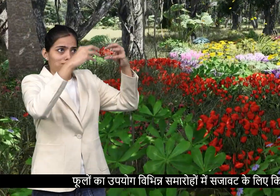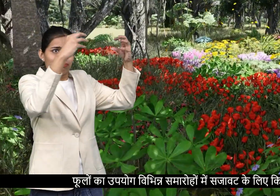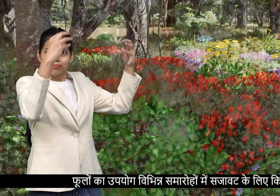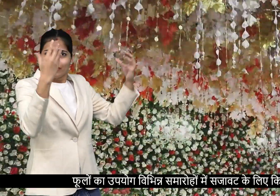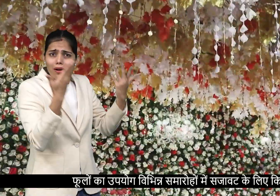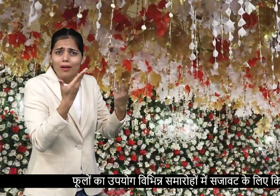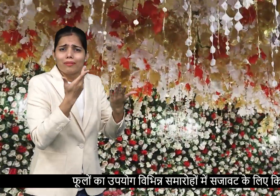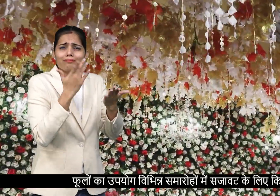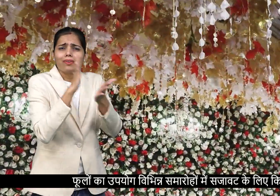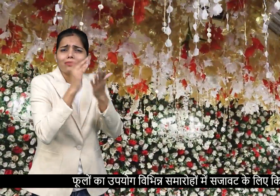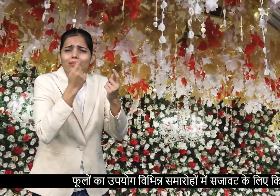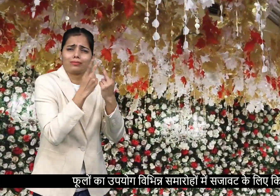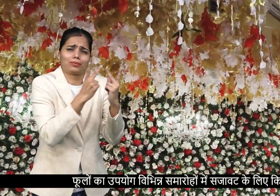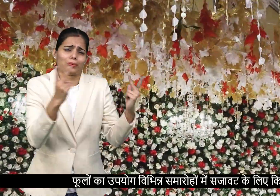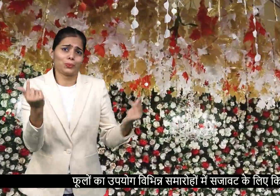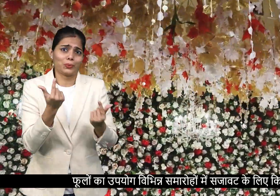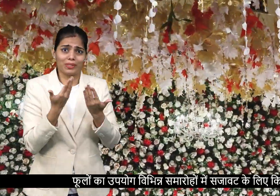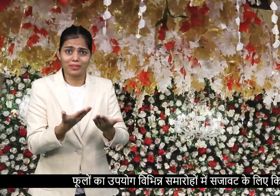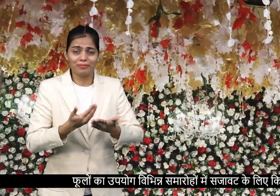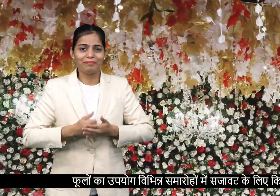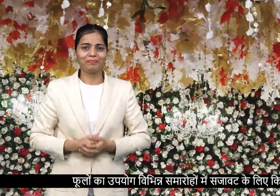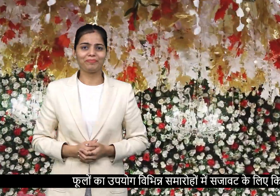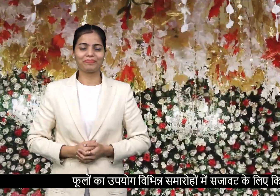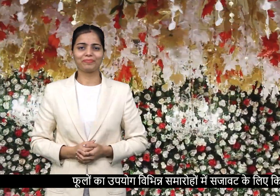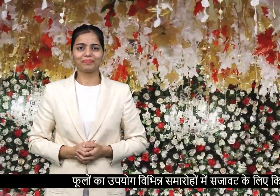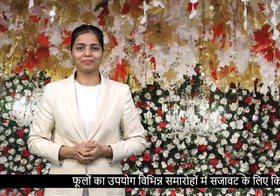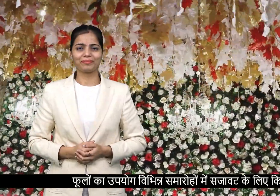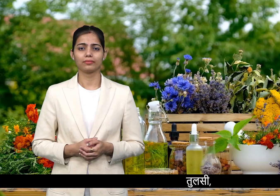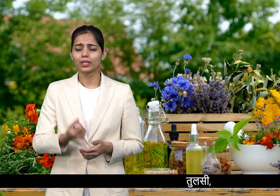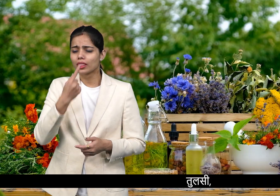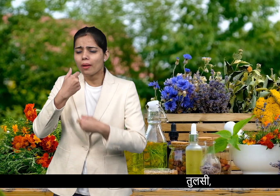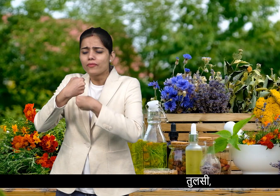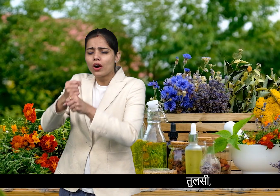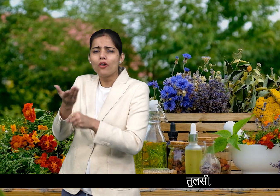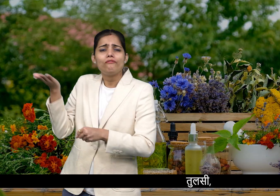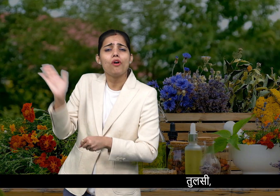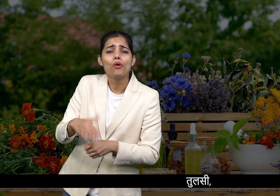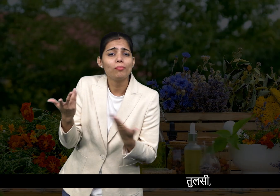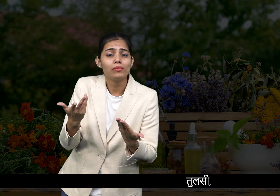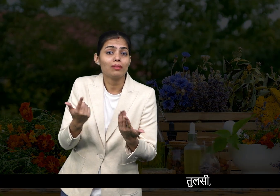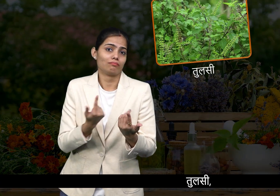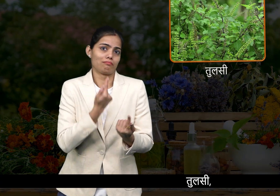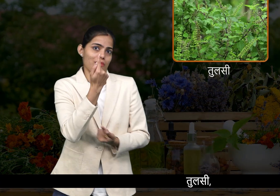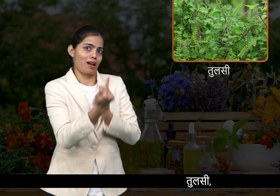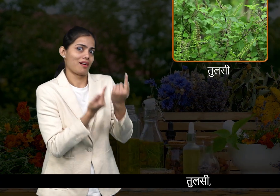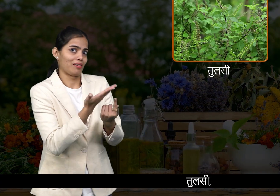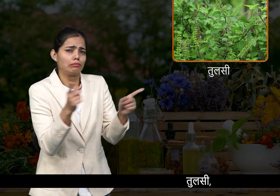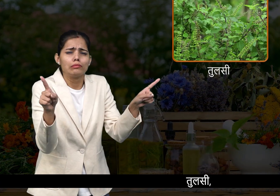फूलों का उपयोग विभिन्न समारोहों में सजावट के लिए किया जाता है। तुलसी,